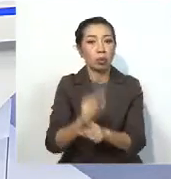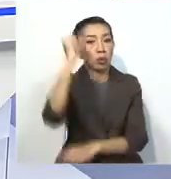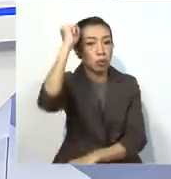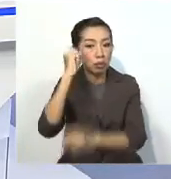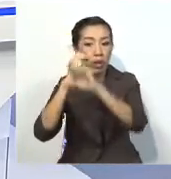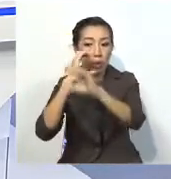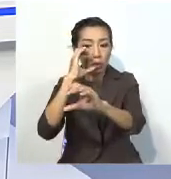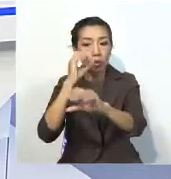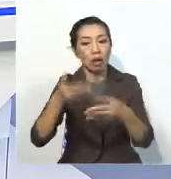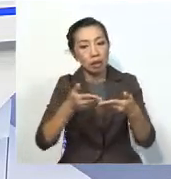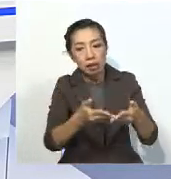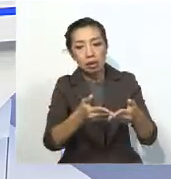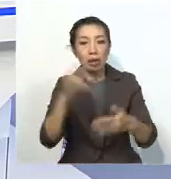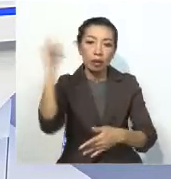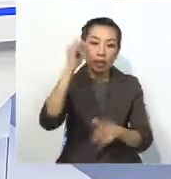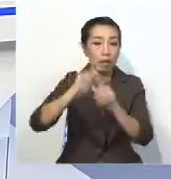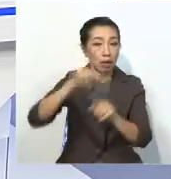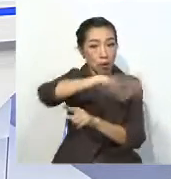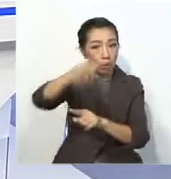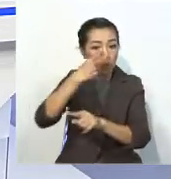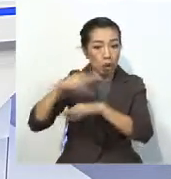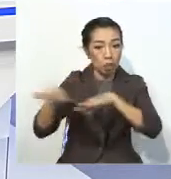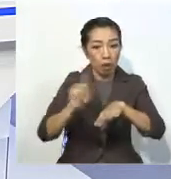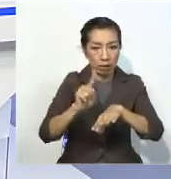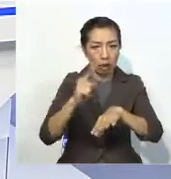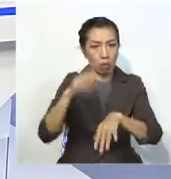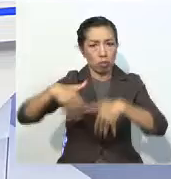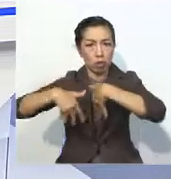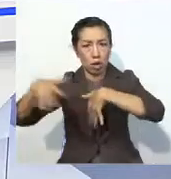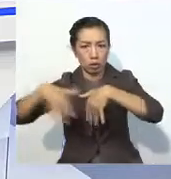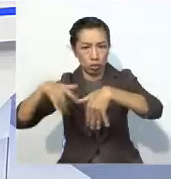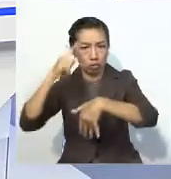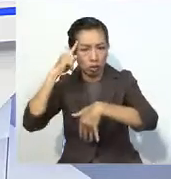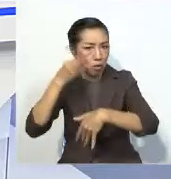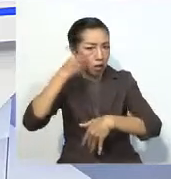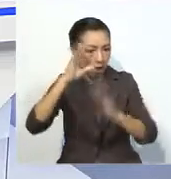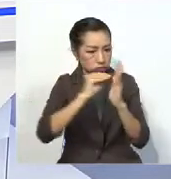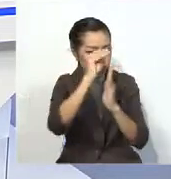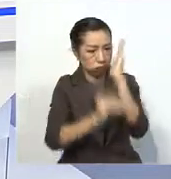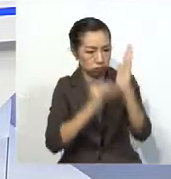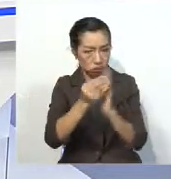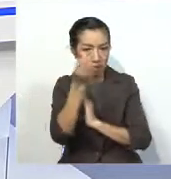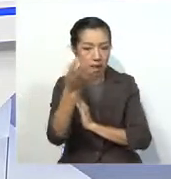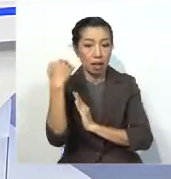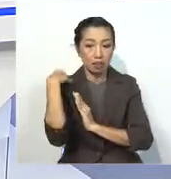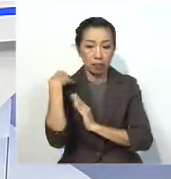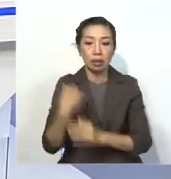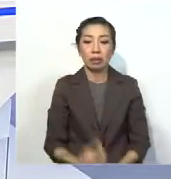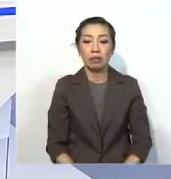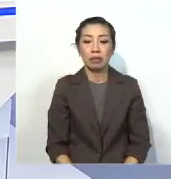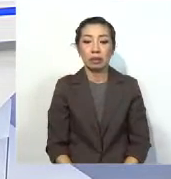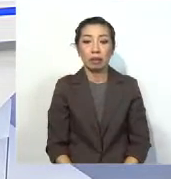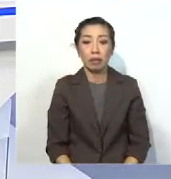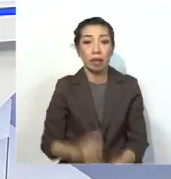สาธารณะกันบ้างนะคะเพื่อรองรับนักท่องเที่ยวและประชาชนที่จะเดินทางกลับภูมิลำเนาตามภูมิภาคต่างๆซึ่งการเดินทางโด